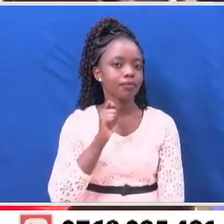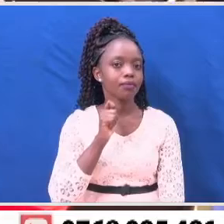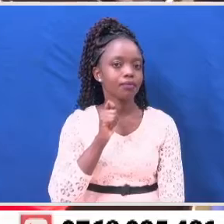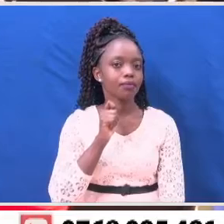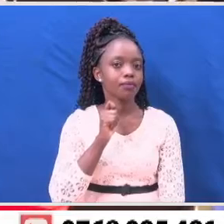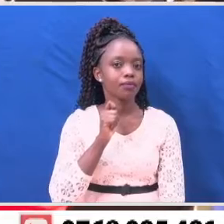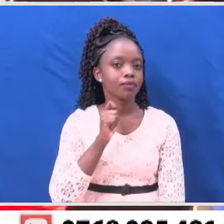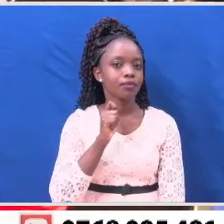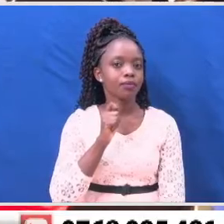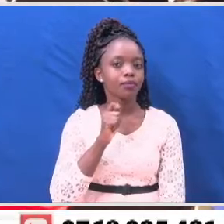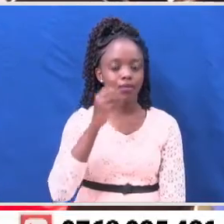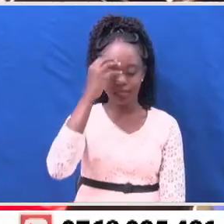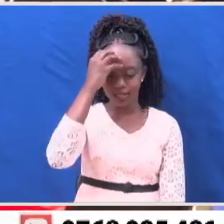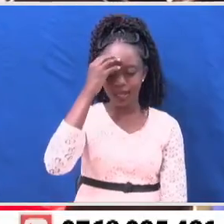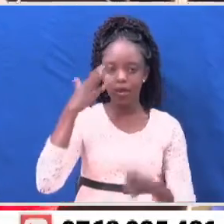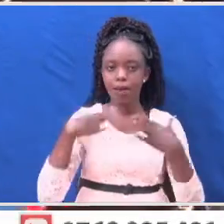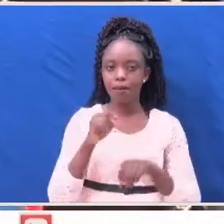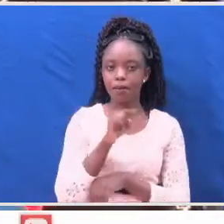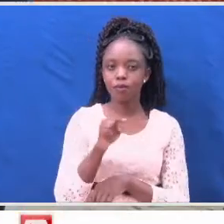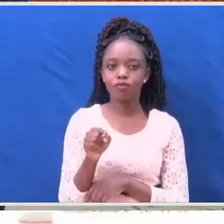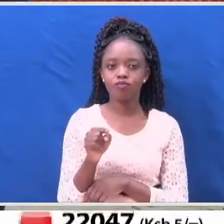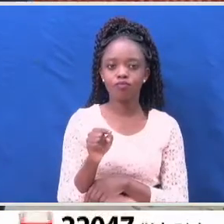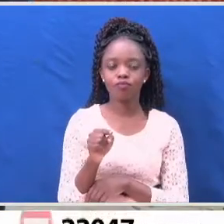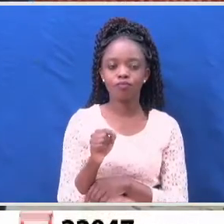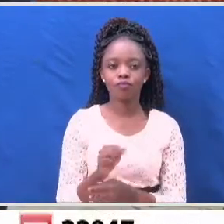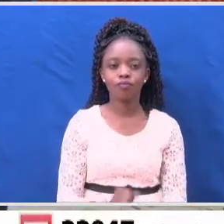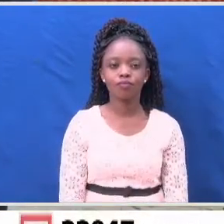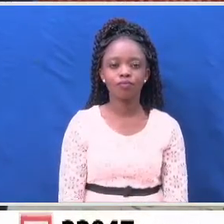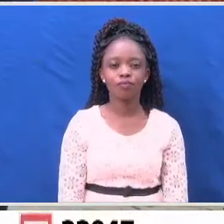ati wale watu walifanya hivyo ni sapota ziamini ya Ruto.